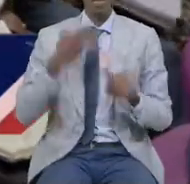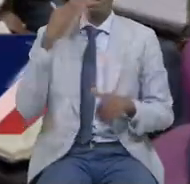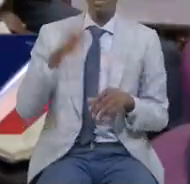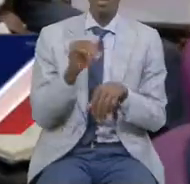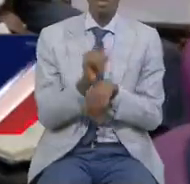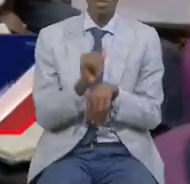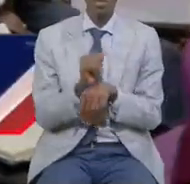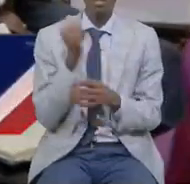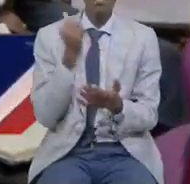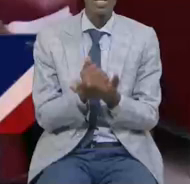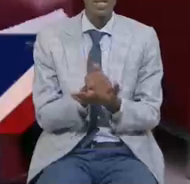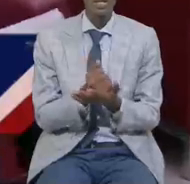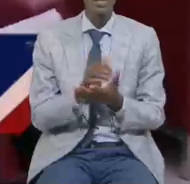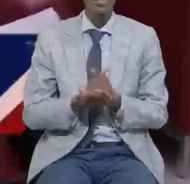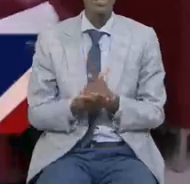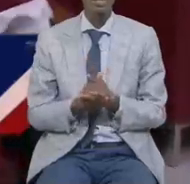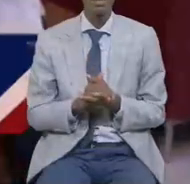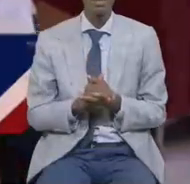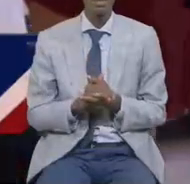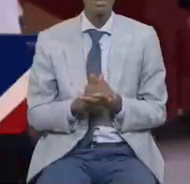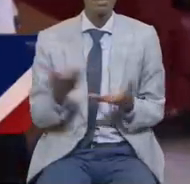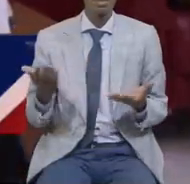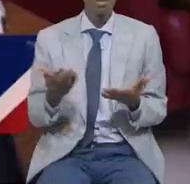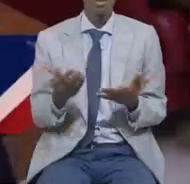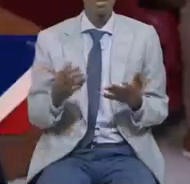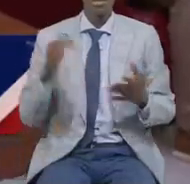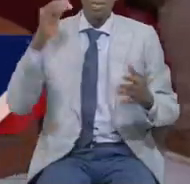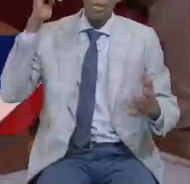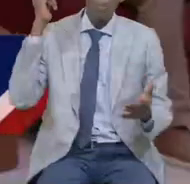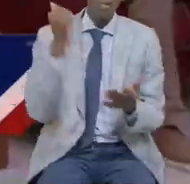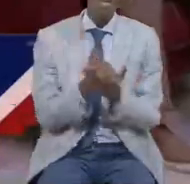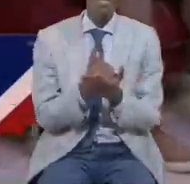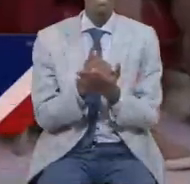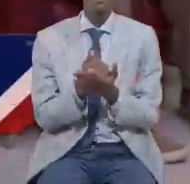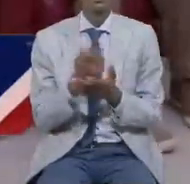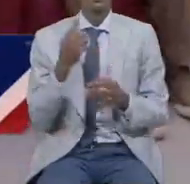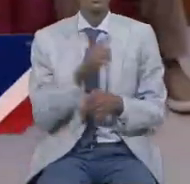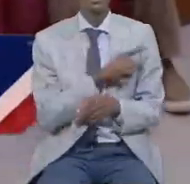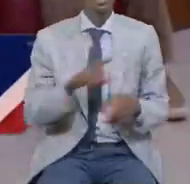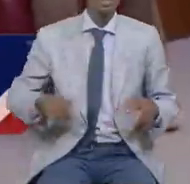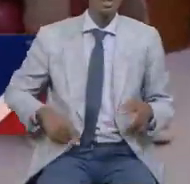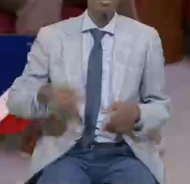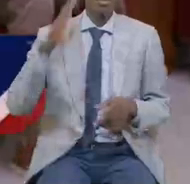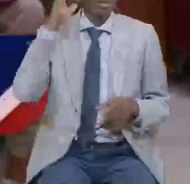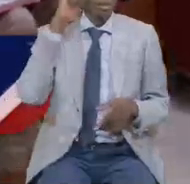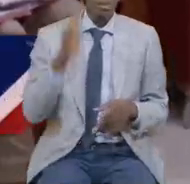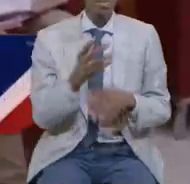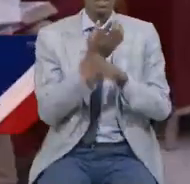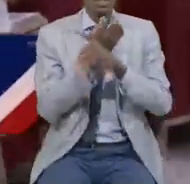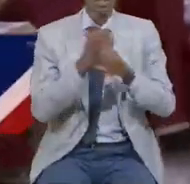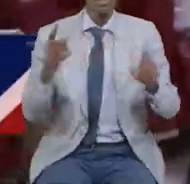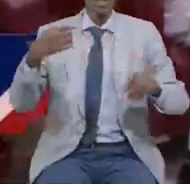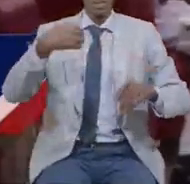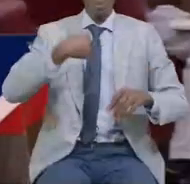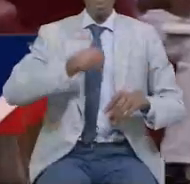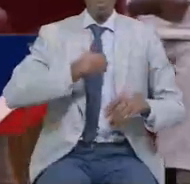mauvaise. C'est la main que vous avez là. La main là. Le Seigneur me